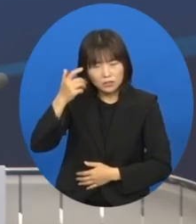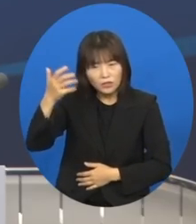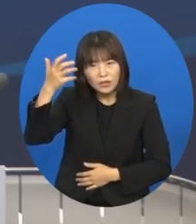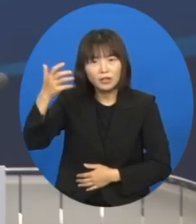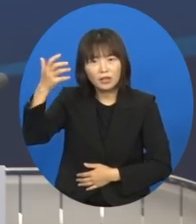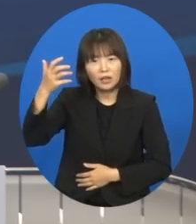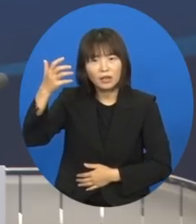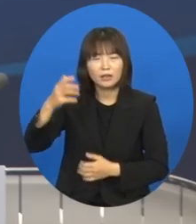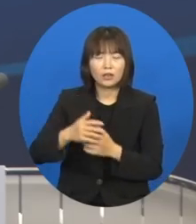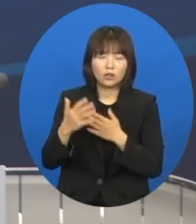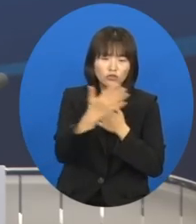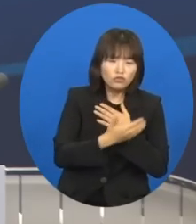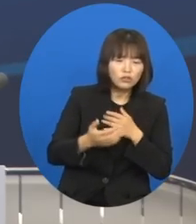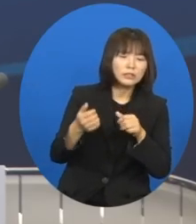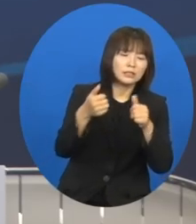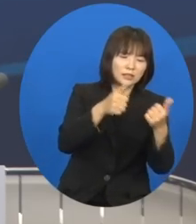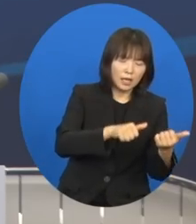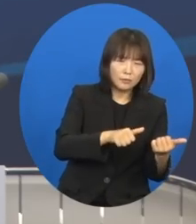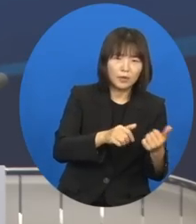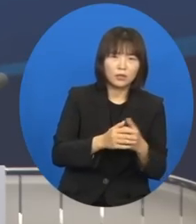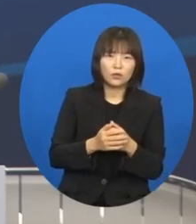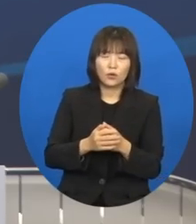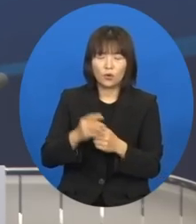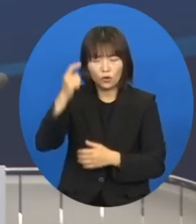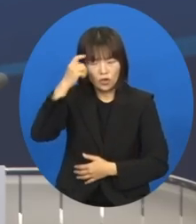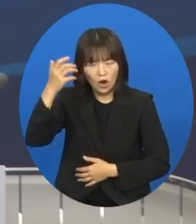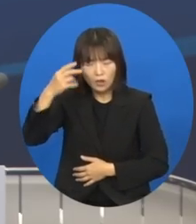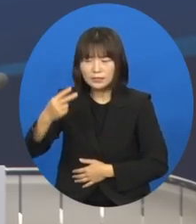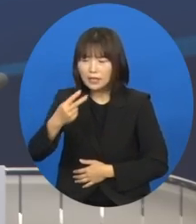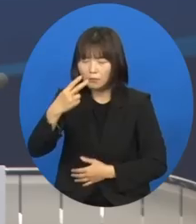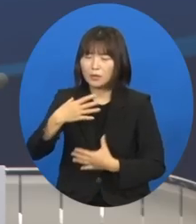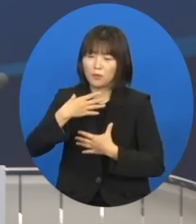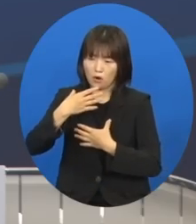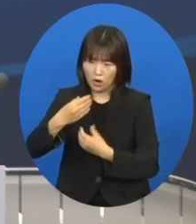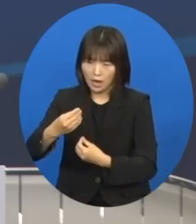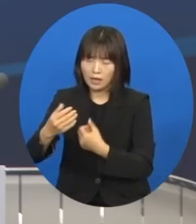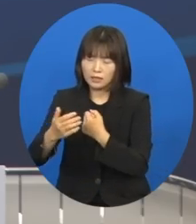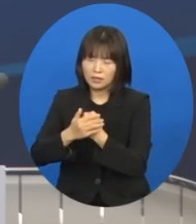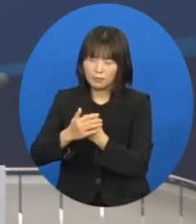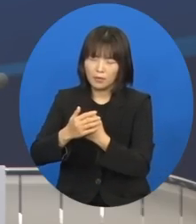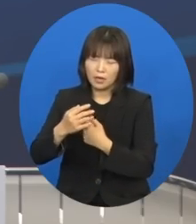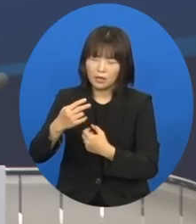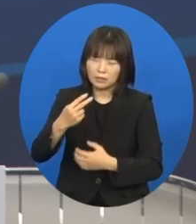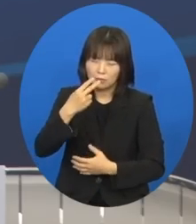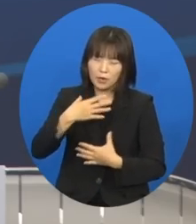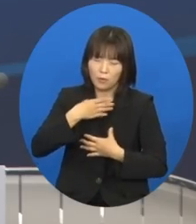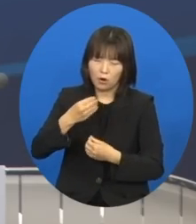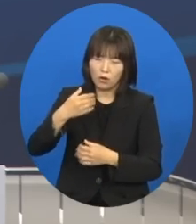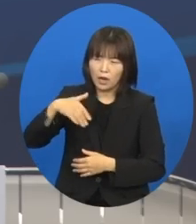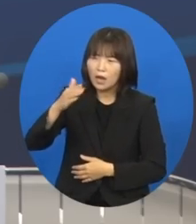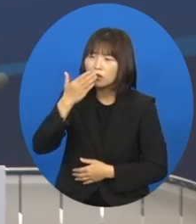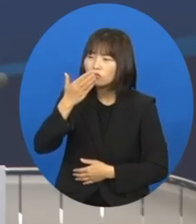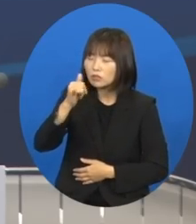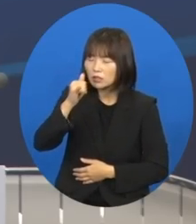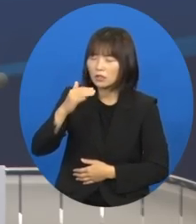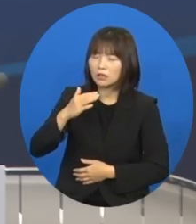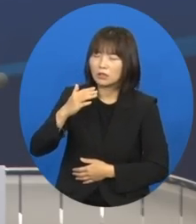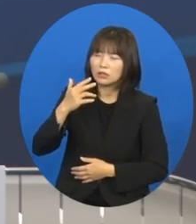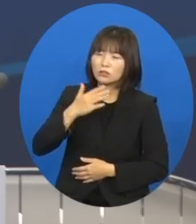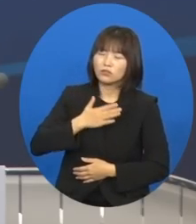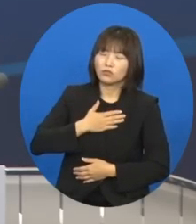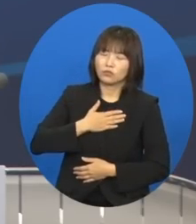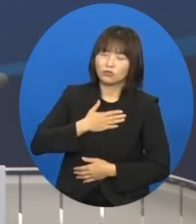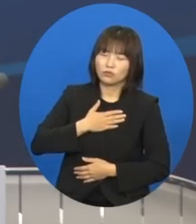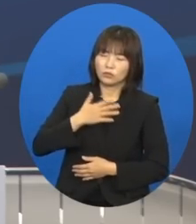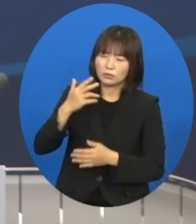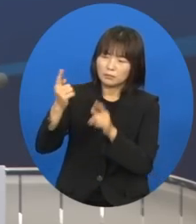뭐예요? 사망이고 영의 길은 생명과 평안이라 했는데 생명과 평안으로 갈 수 있도록 주여 저에게 찾아오십시오. 여러분 이렇게